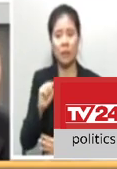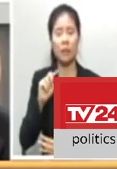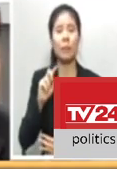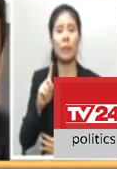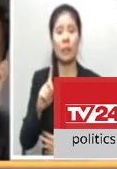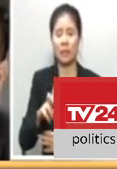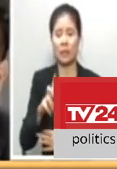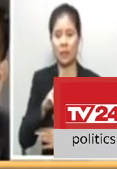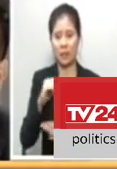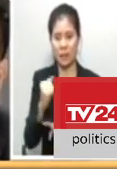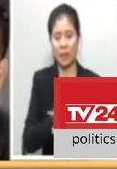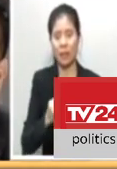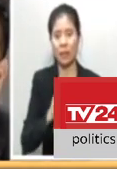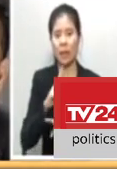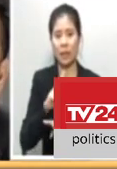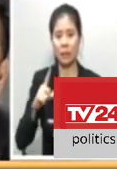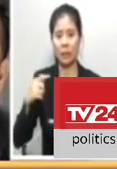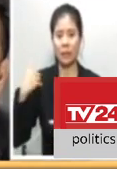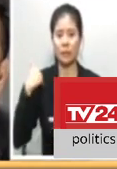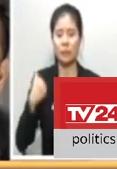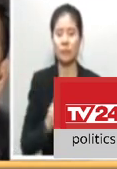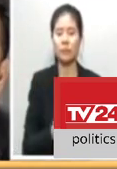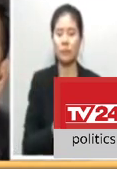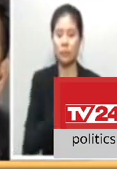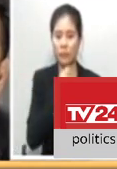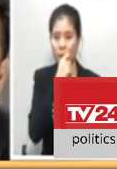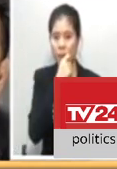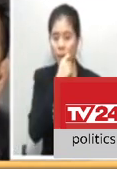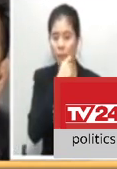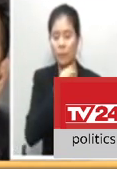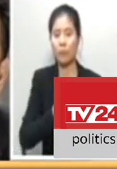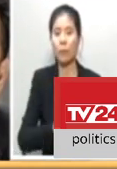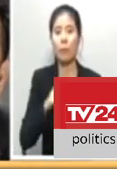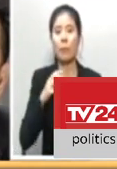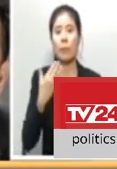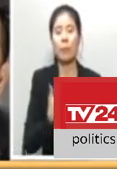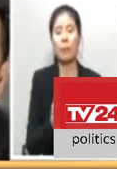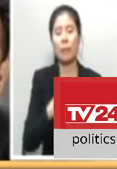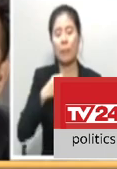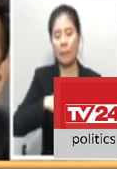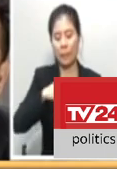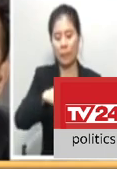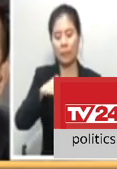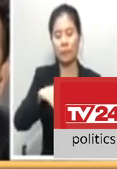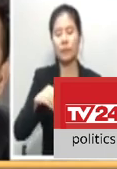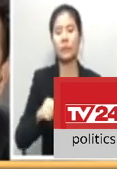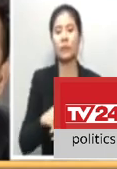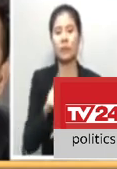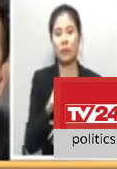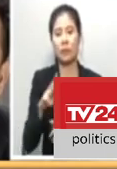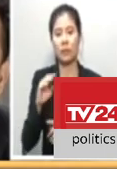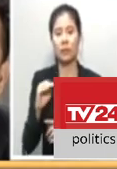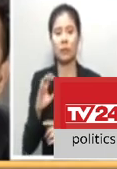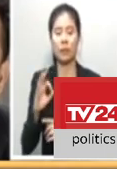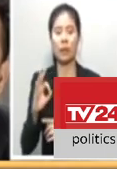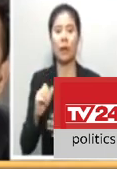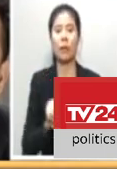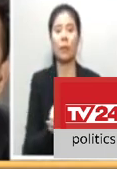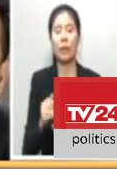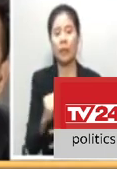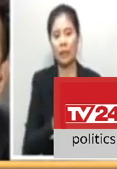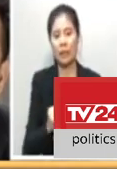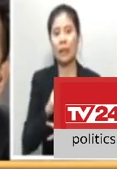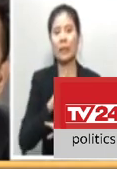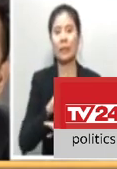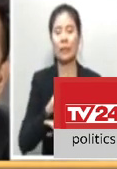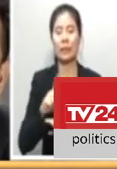ร่แล้วก็เป็นพื้นที่ที่จะมีการเพาะปลูกได้เนี่ยอยู่149ล้านไร่นะครับไอ้